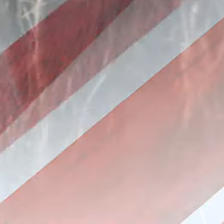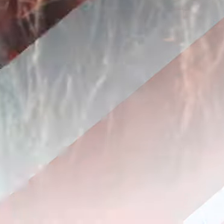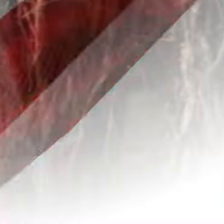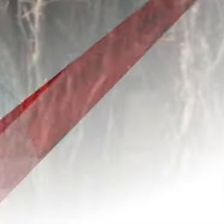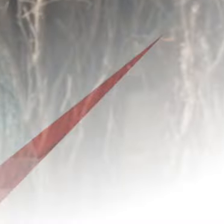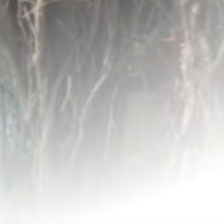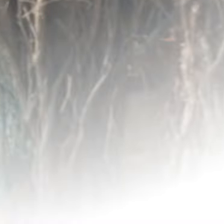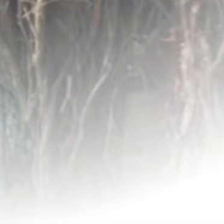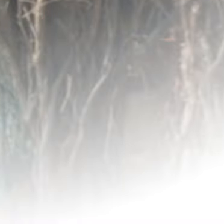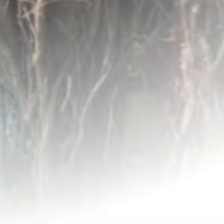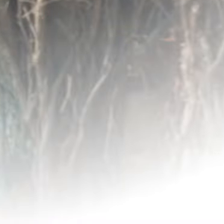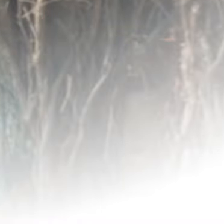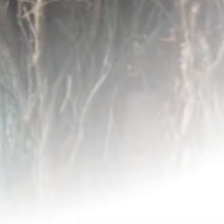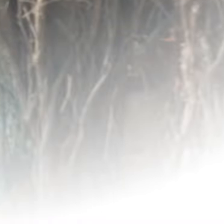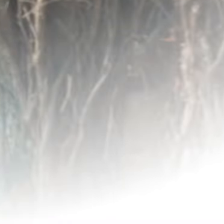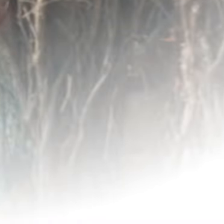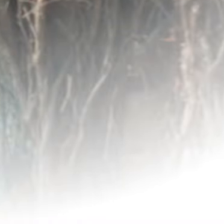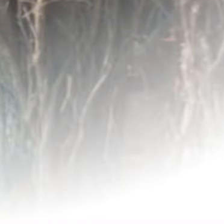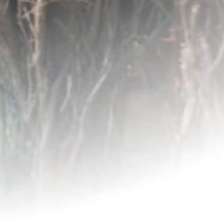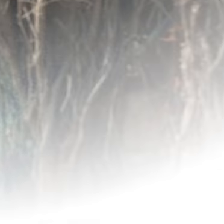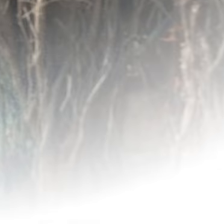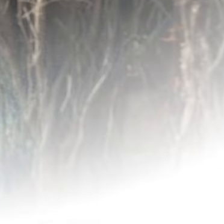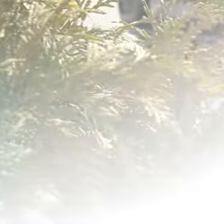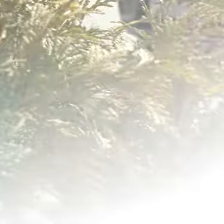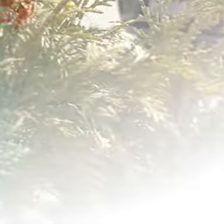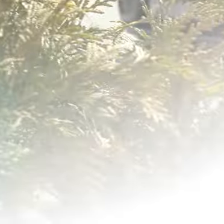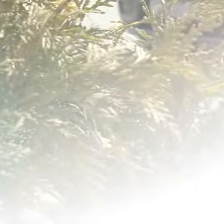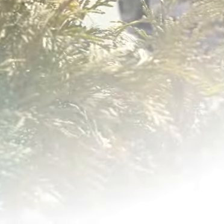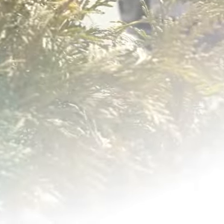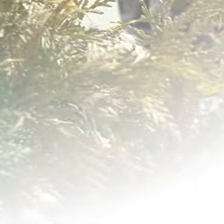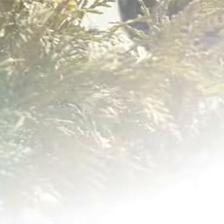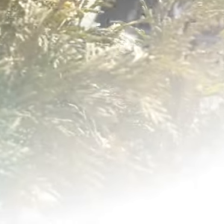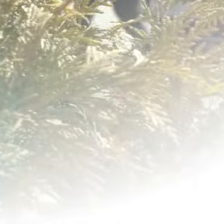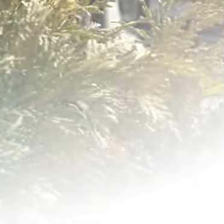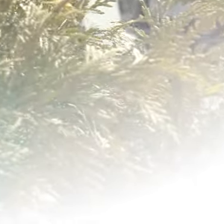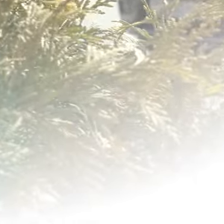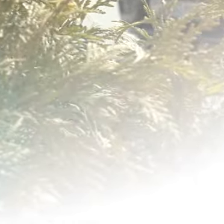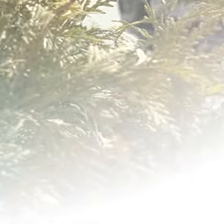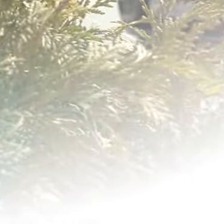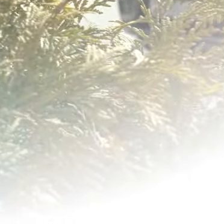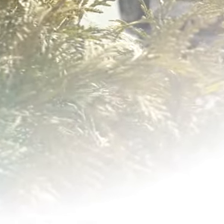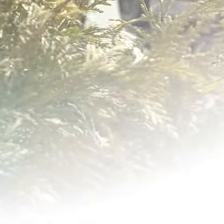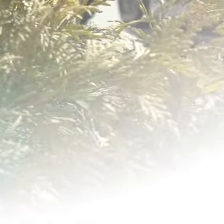У сераду 3 красавіка па народным календары Кірыла. Раней лічылі, што ў гэты дзень да